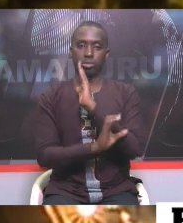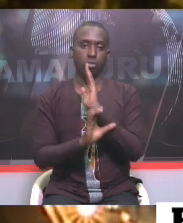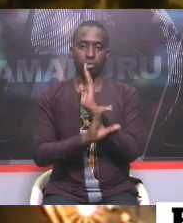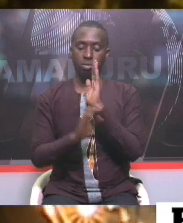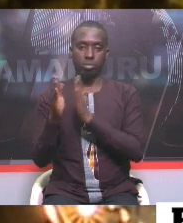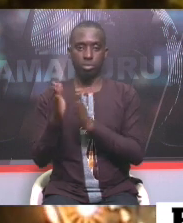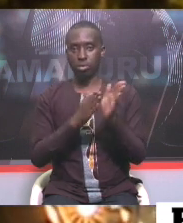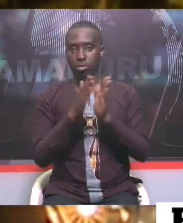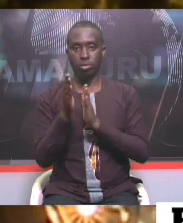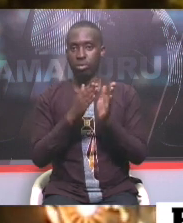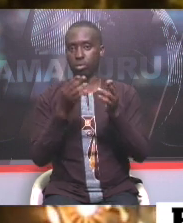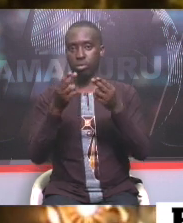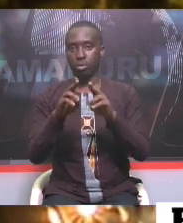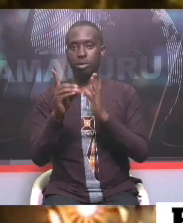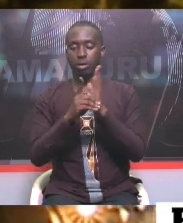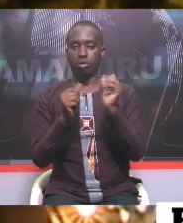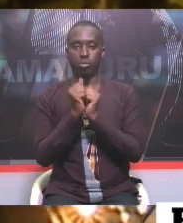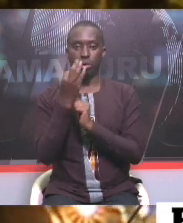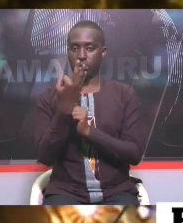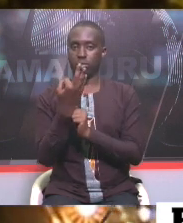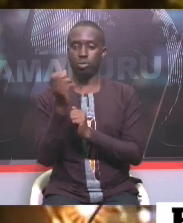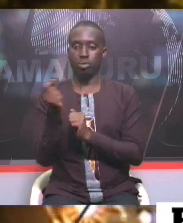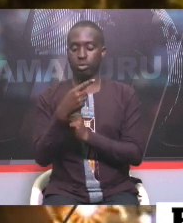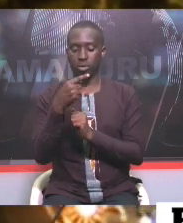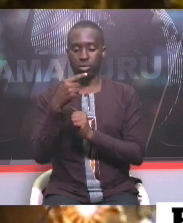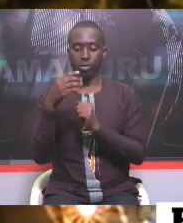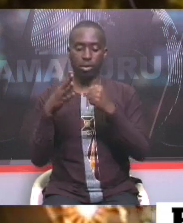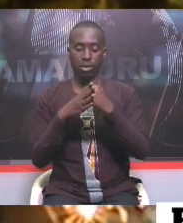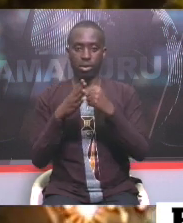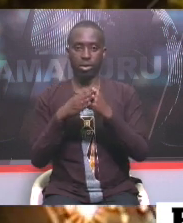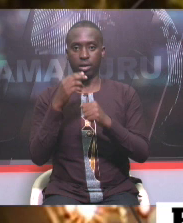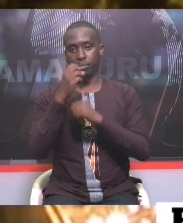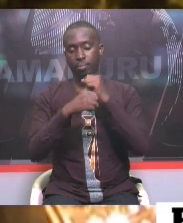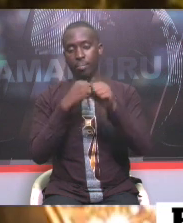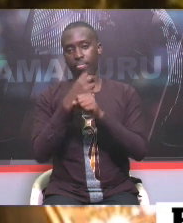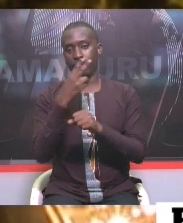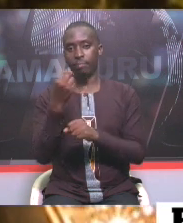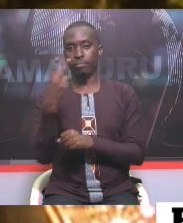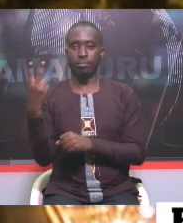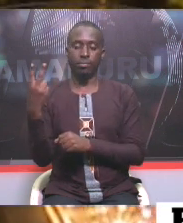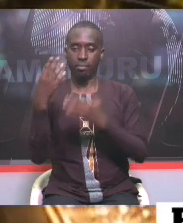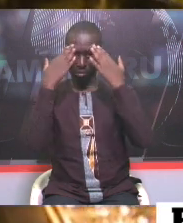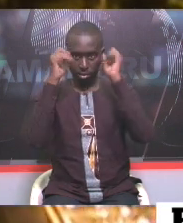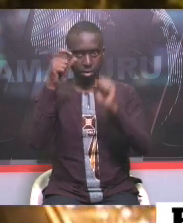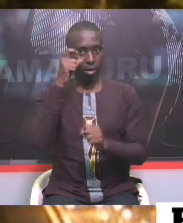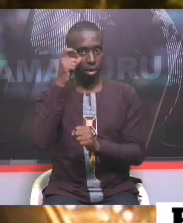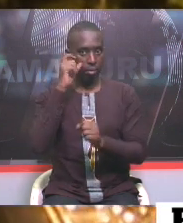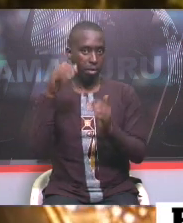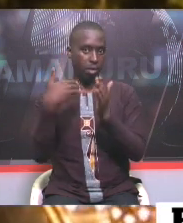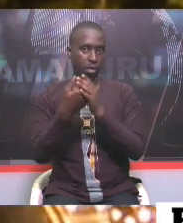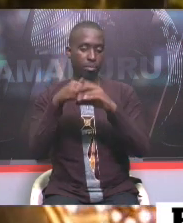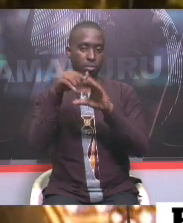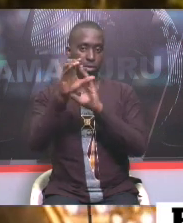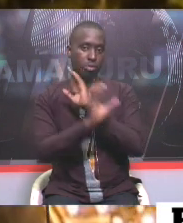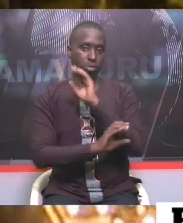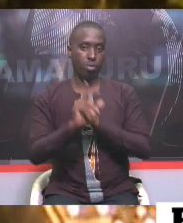uteganyijwe kuba tariki ya 13 ni Nzeri muri mwaka 2022. Perezida Kagame akigera muri iki gihugu